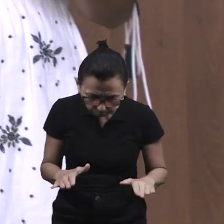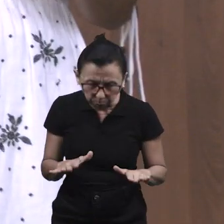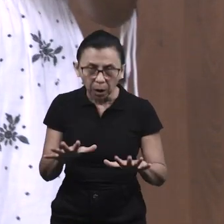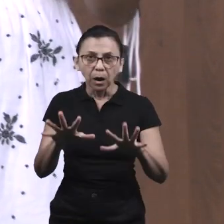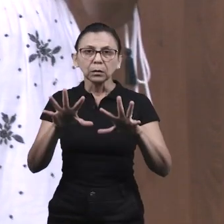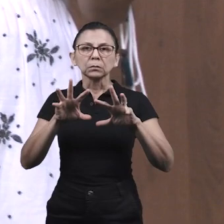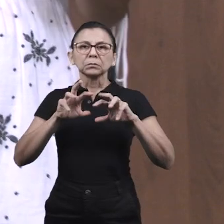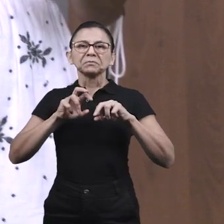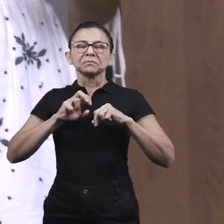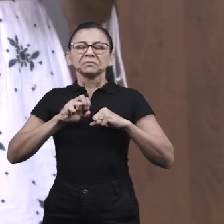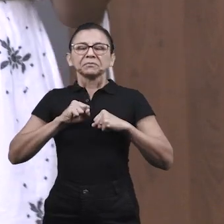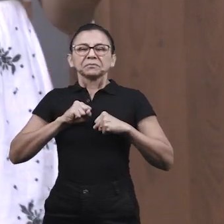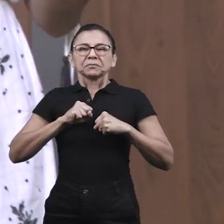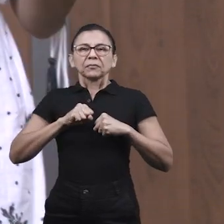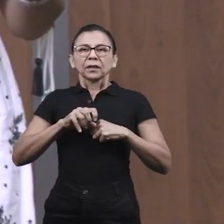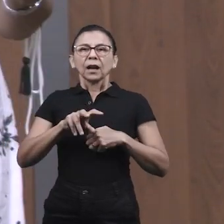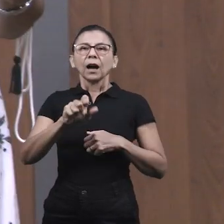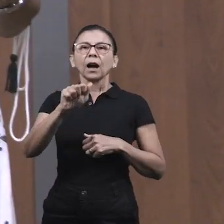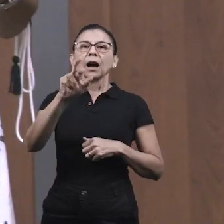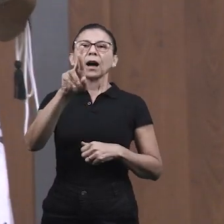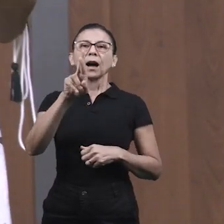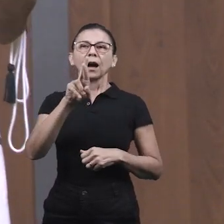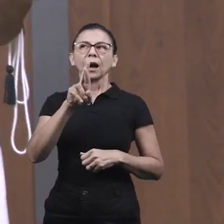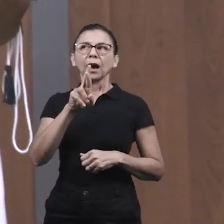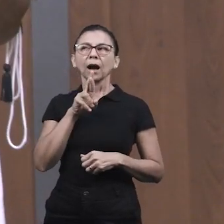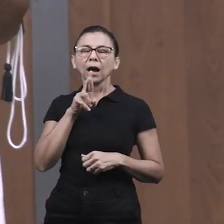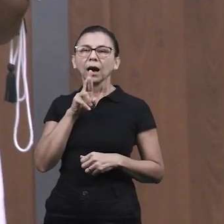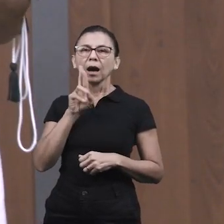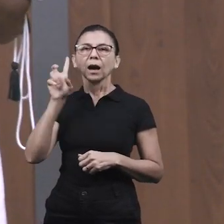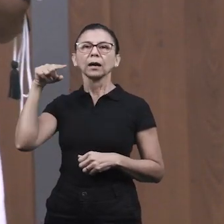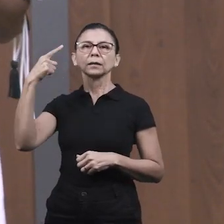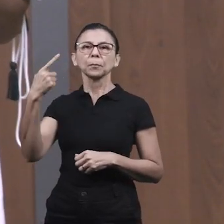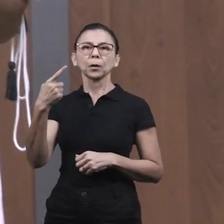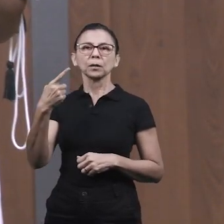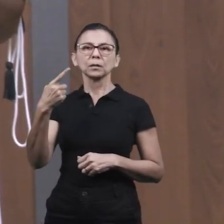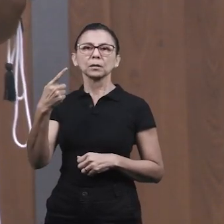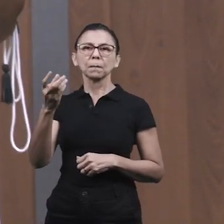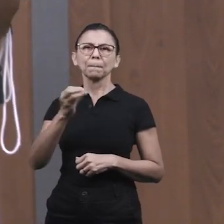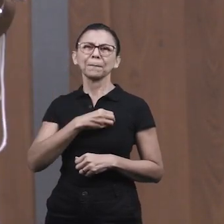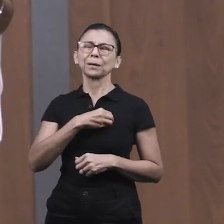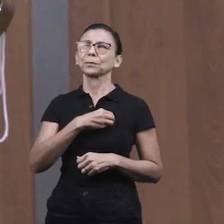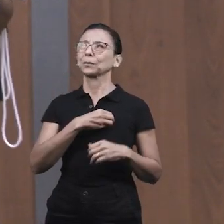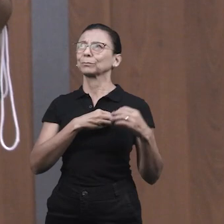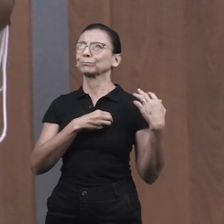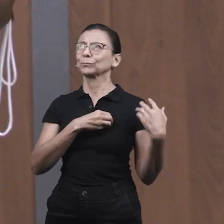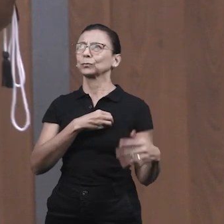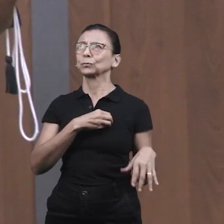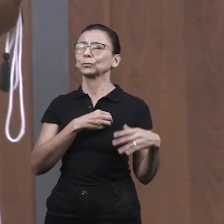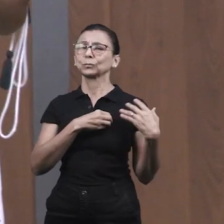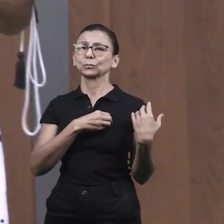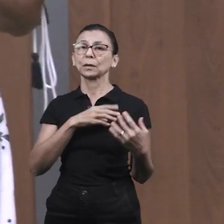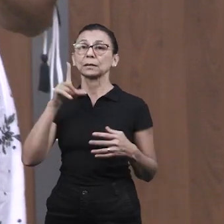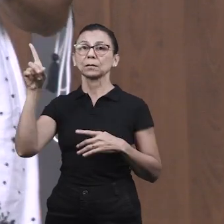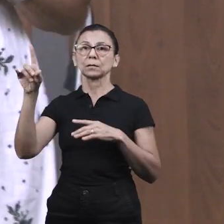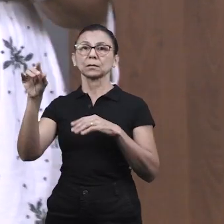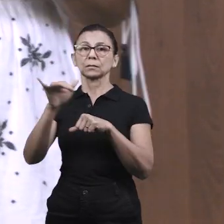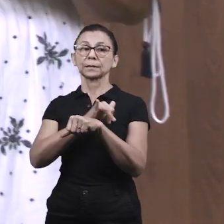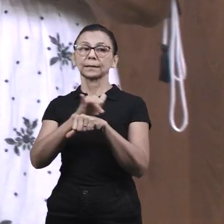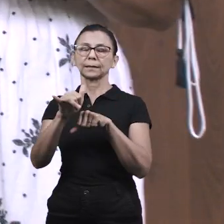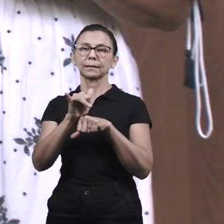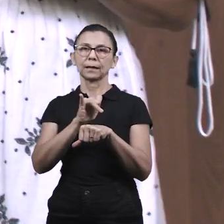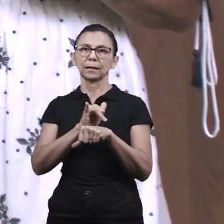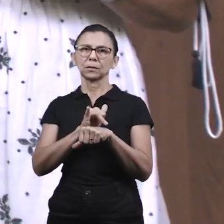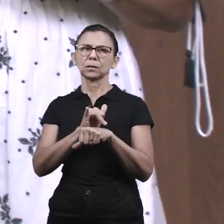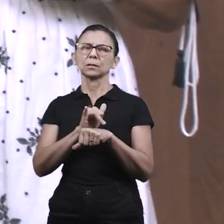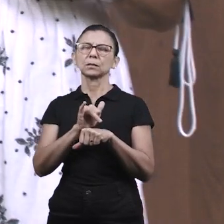péché. Mais Dieu, il avait un projet, un plan pour nous apporter à nouveau dans sa présence, Jésus. Et Jésus